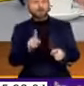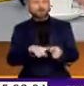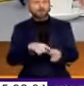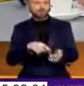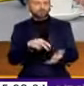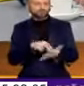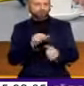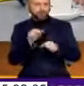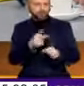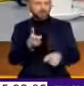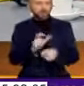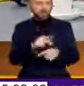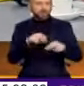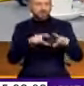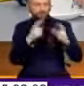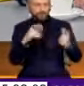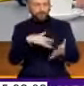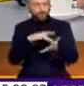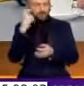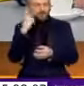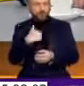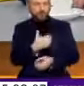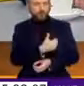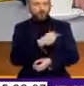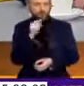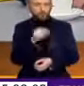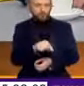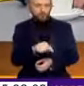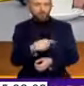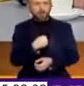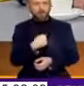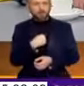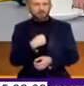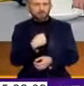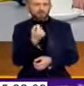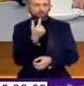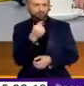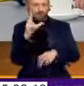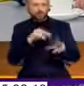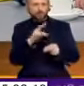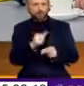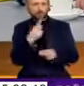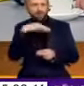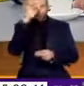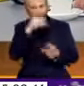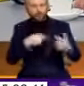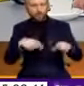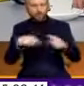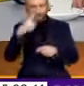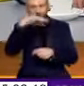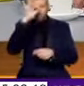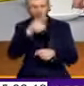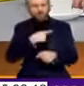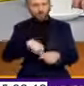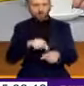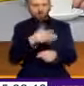найбільші забудовники міста Києва. І тут я хотів би, я слабку надію покладаю на правоохоронні органи, тому що правоохоронці нас